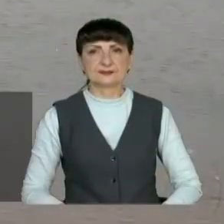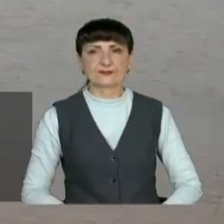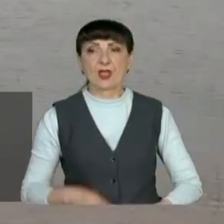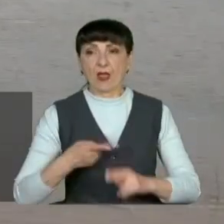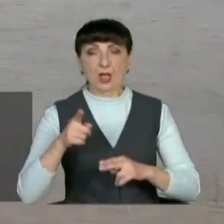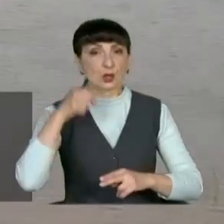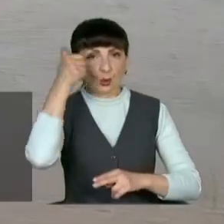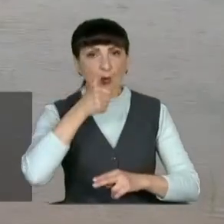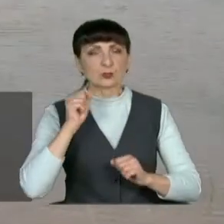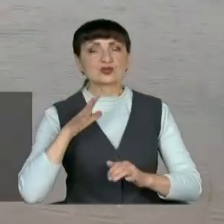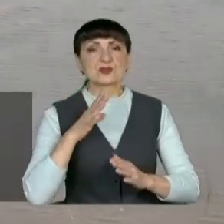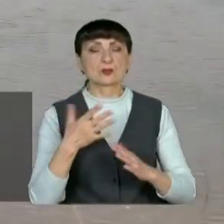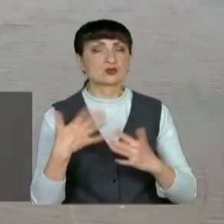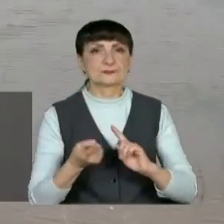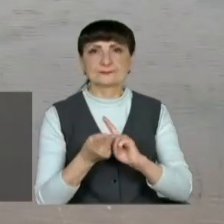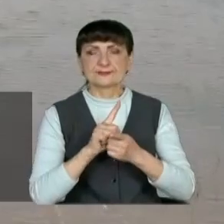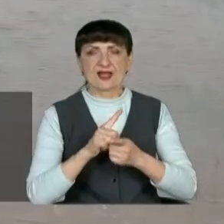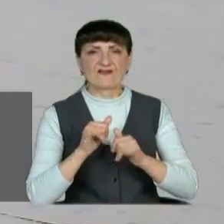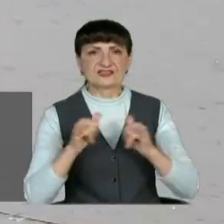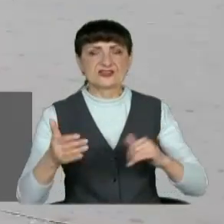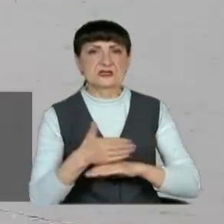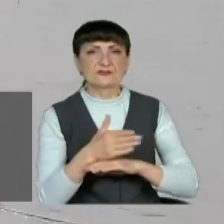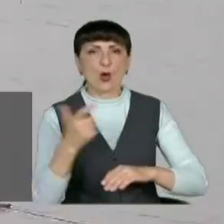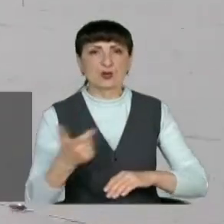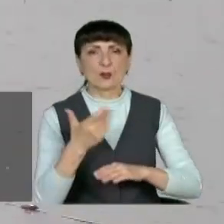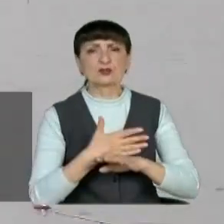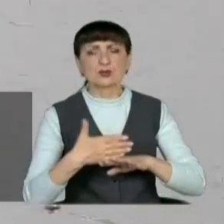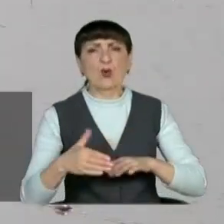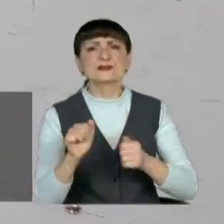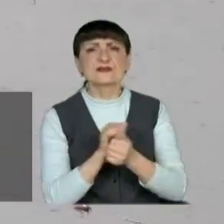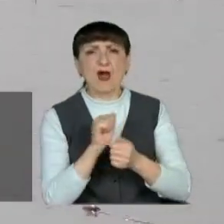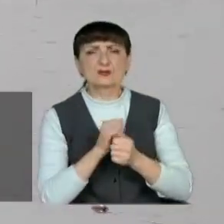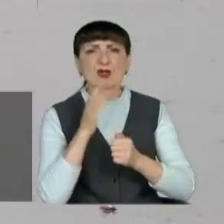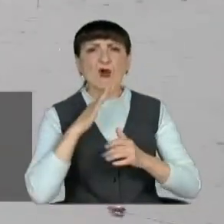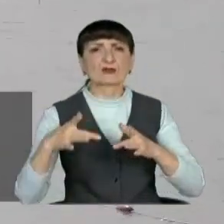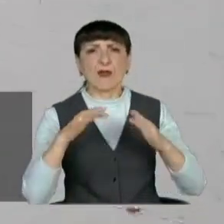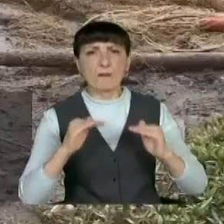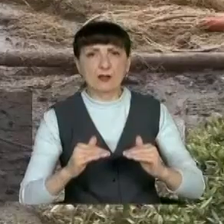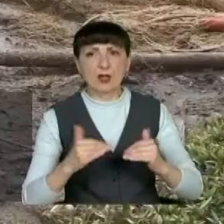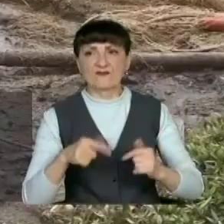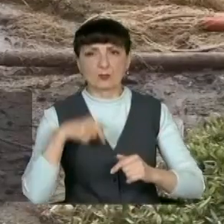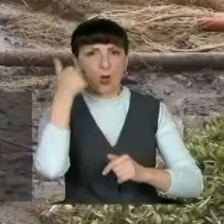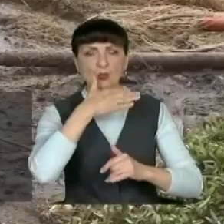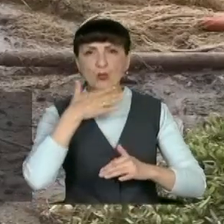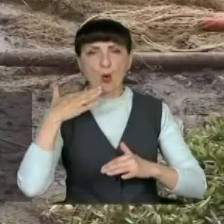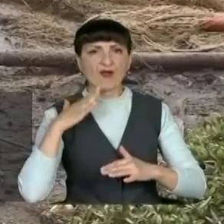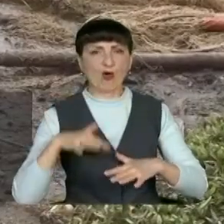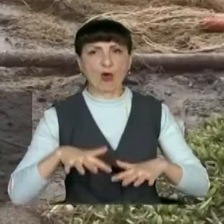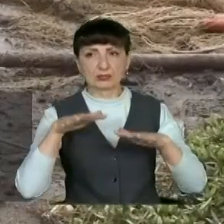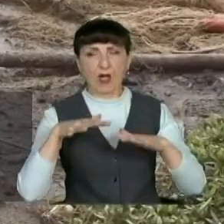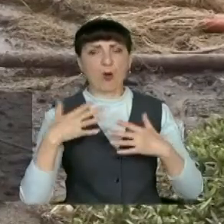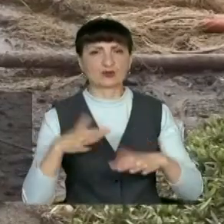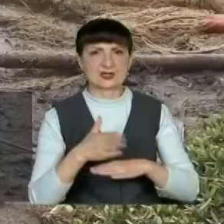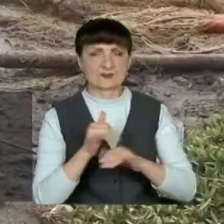Этот год может стать поворотным в развитии рыбного хозяйства. После долгих лет засухи и обмеления в этом сезоне приход большой воды дал фору пресноводной